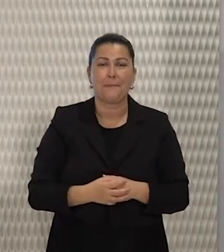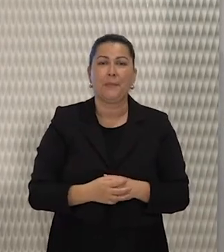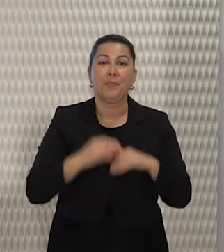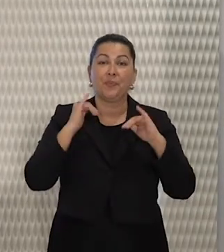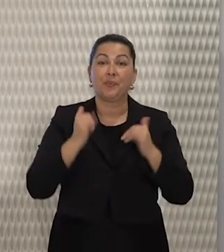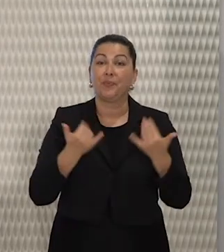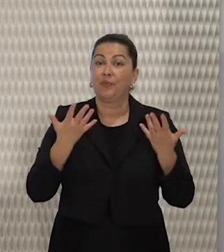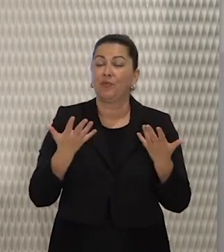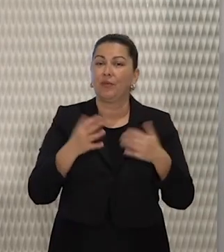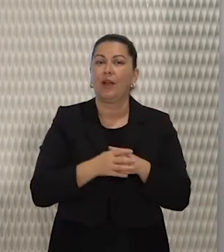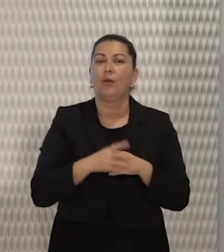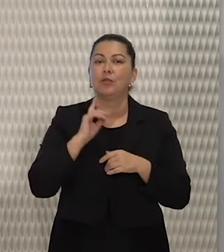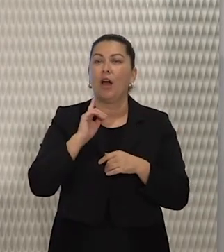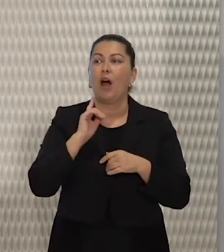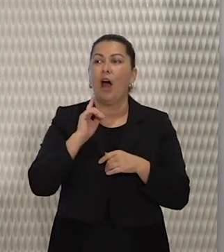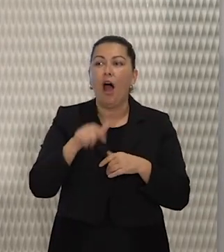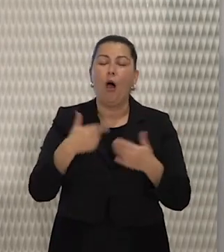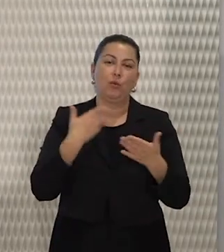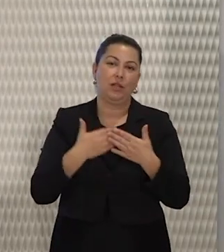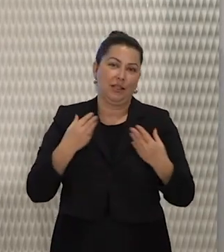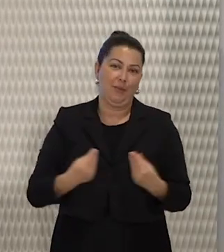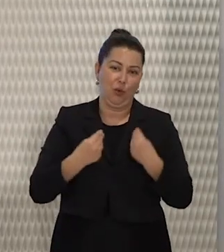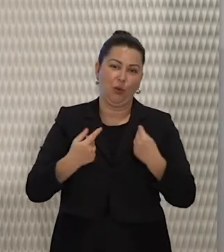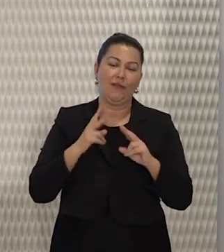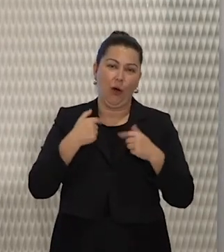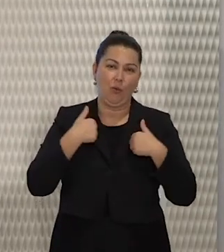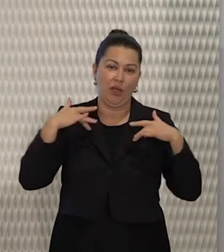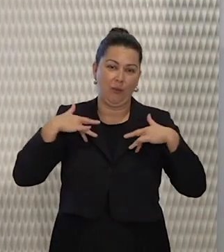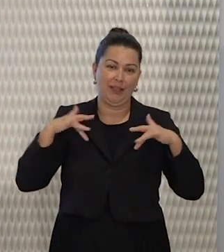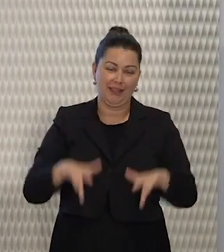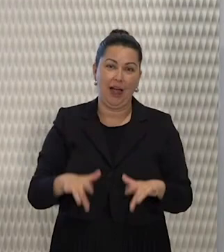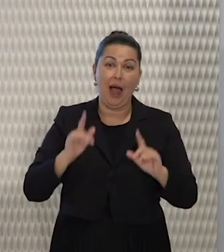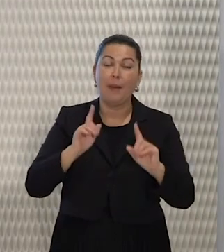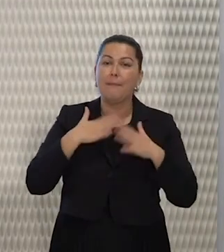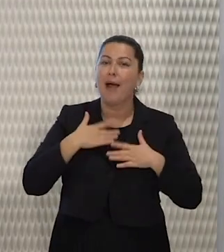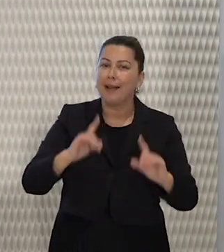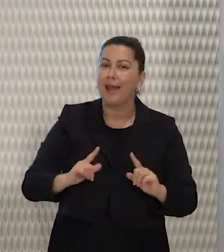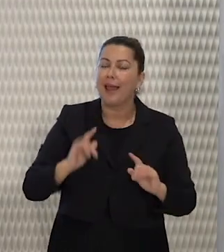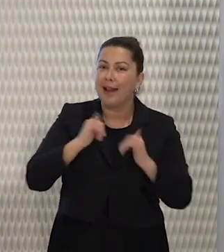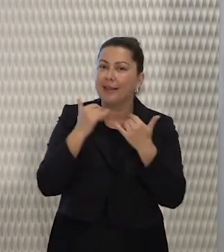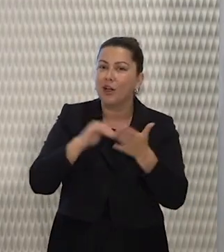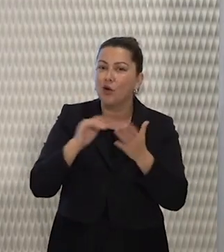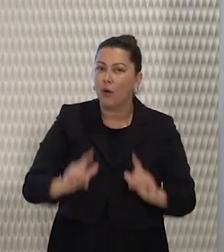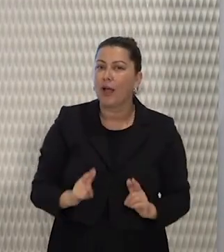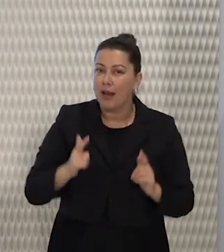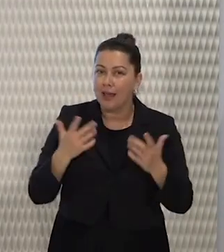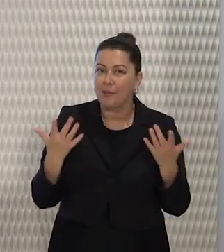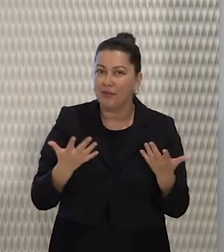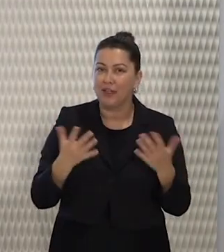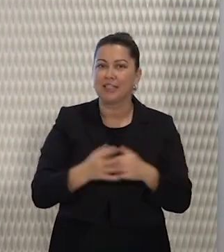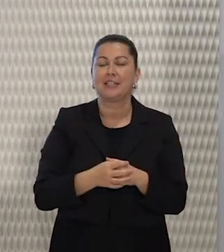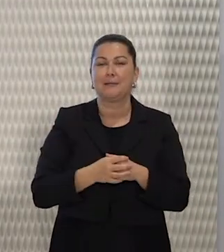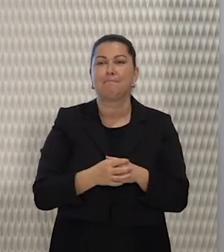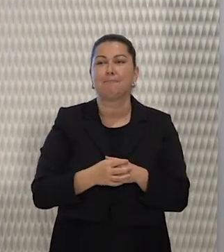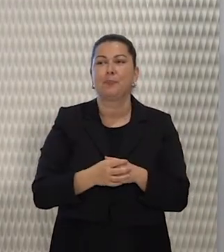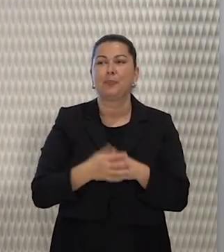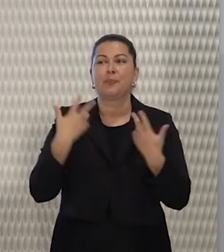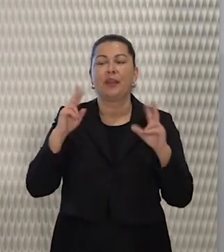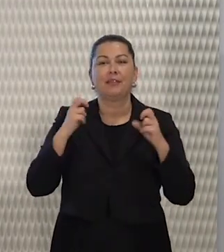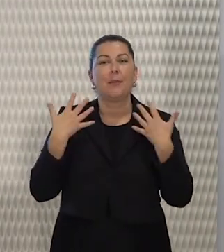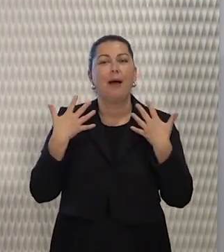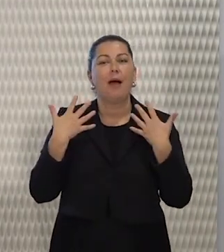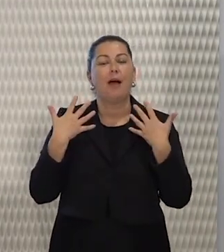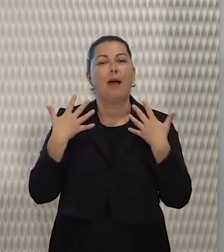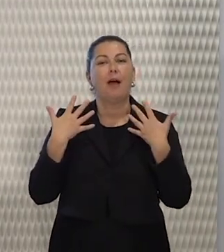Und das ist wahrscheinlich auch der Beitrag, warum ich hier bin. Was meine Eltern allerdings auch erlebt haben, ist, wie Inklusion oder